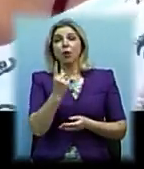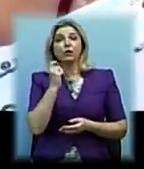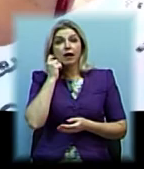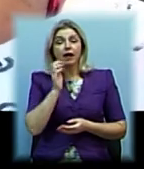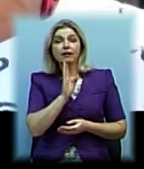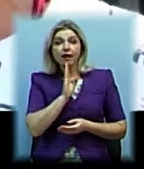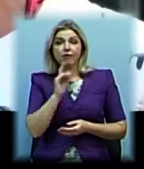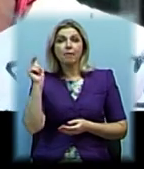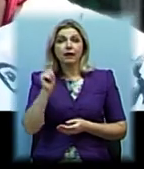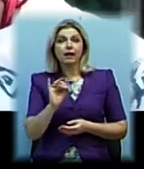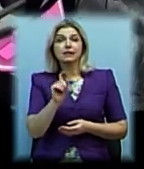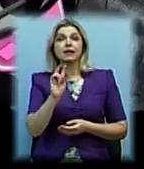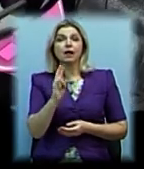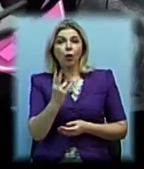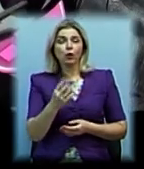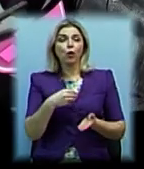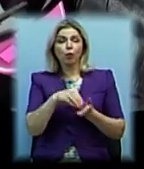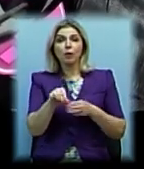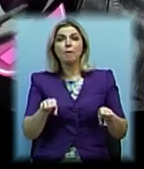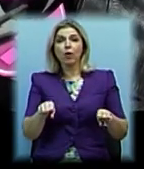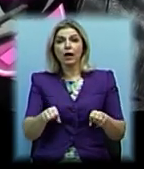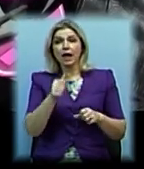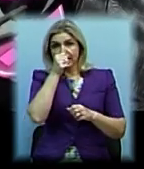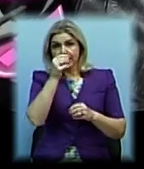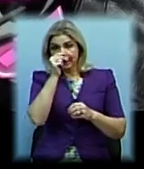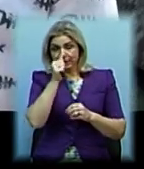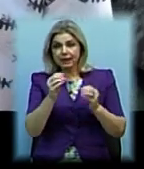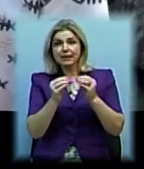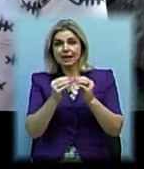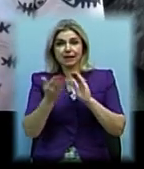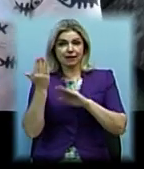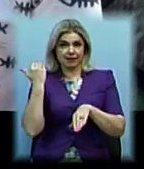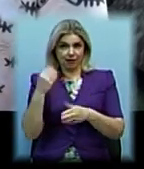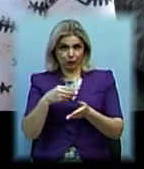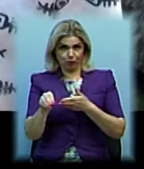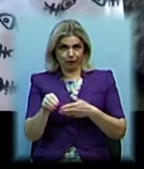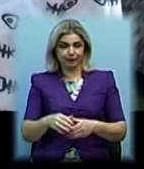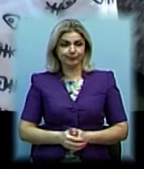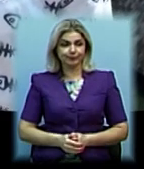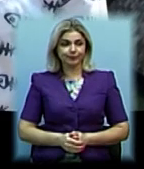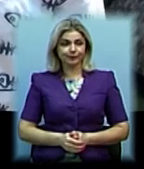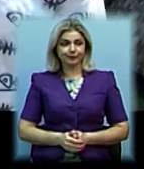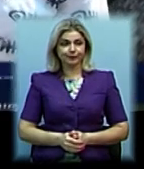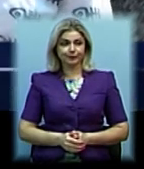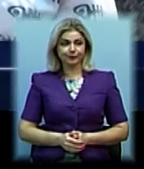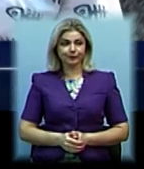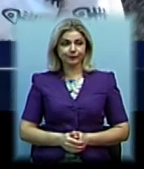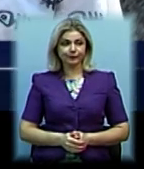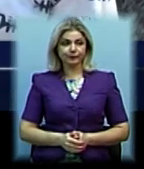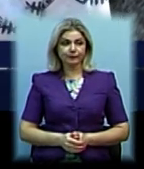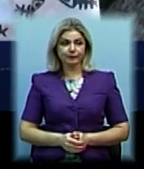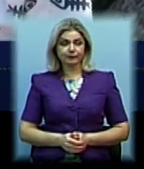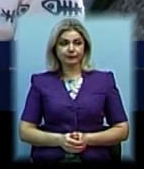Наталія Ярема приїхала з Миколаєва. Придбала мотоцикл 10 місяців тому. Це мій перший мотоцикл, це Юбер,